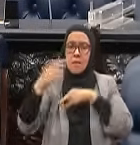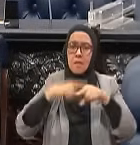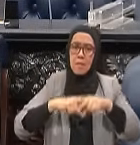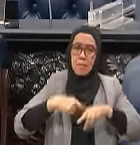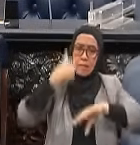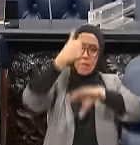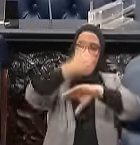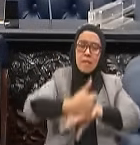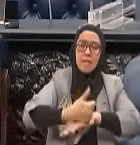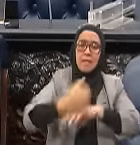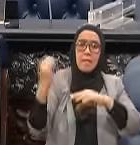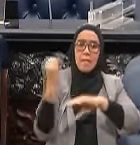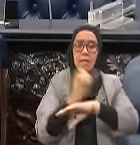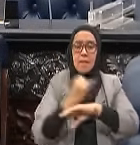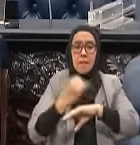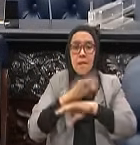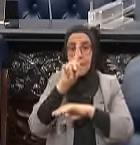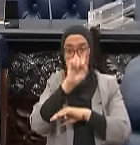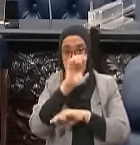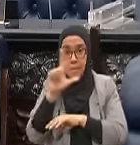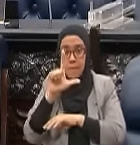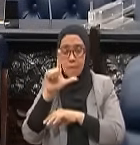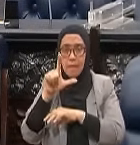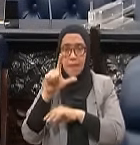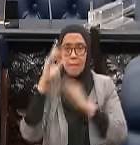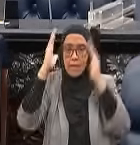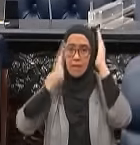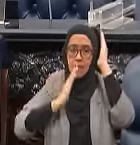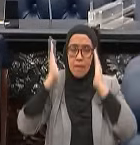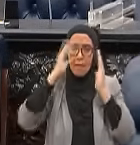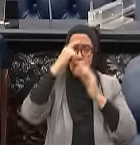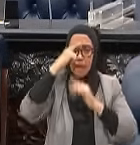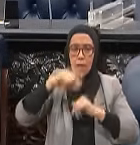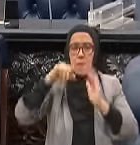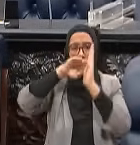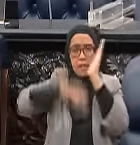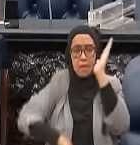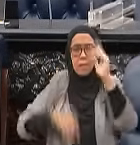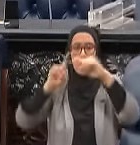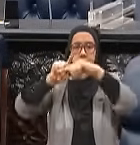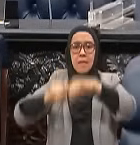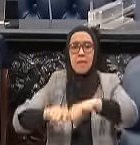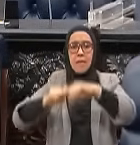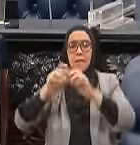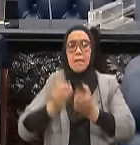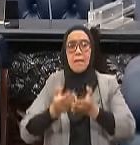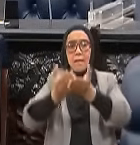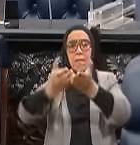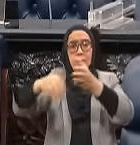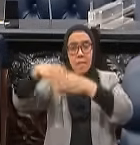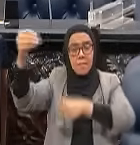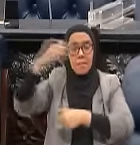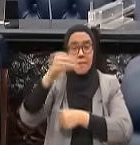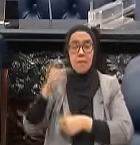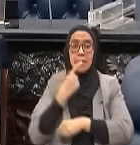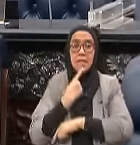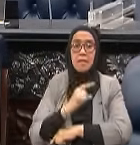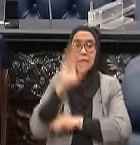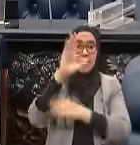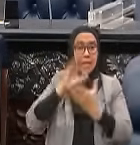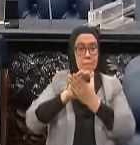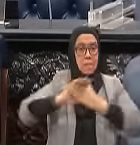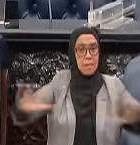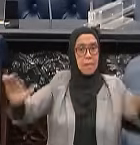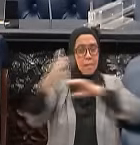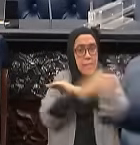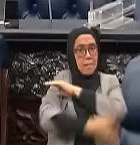mengurangkan keberagaman gantungan negara kepada kapas sing sistematika Selamat Anda kedaulatan negara terjamin agar